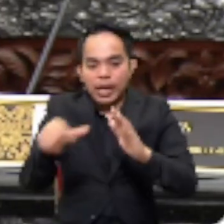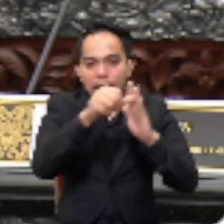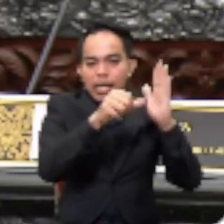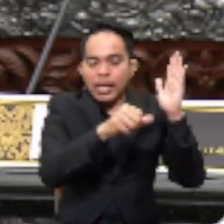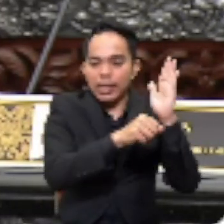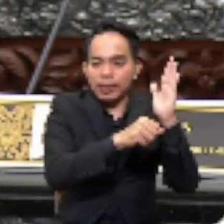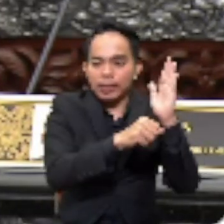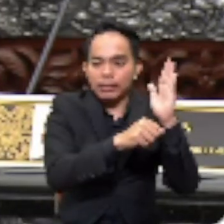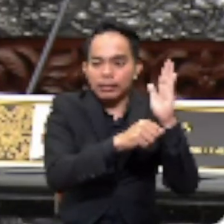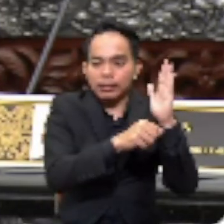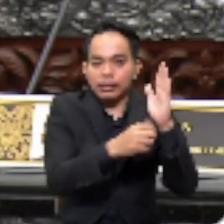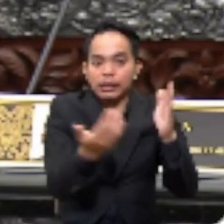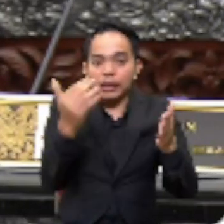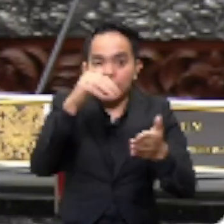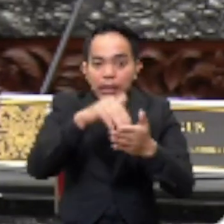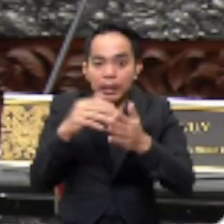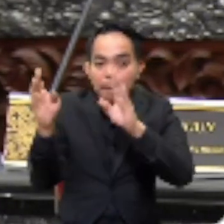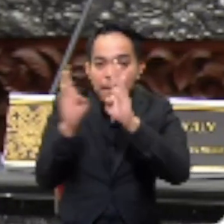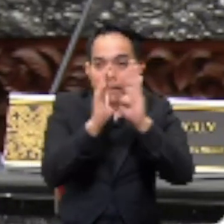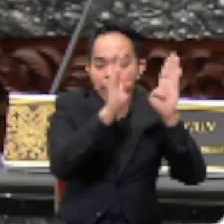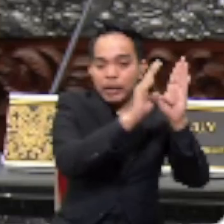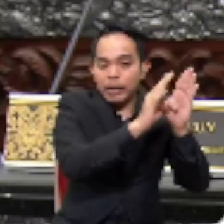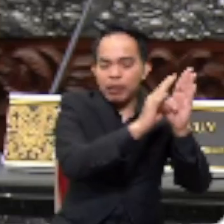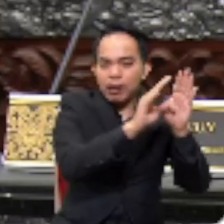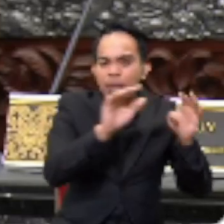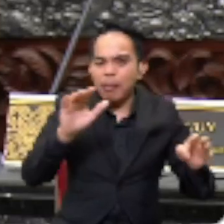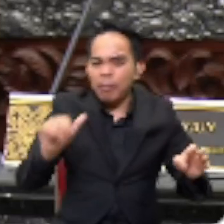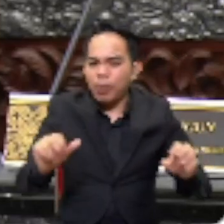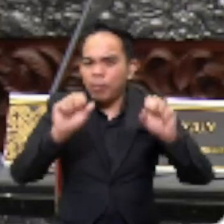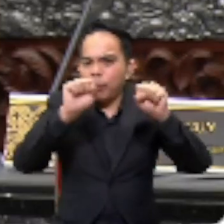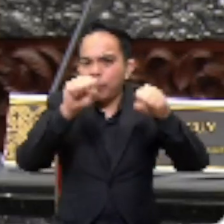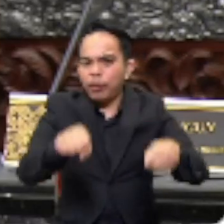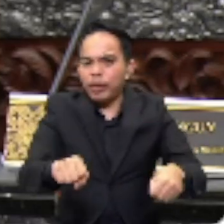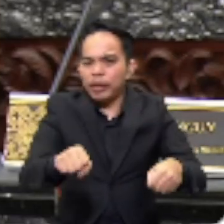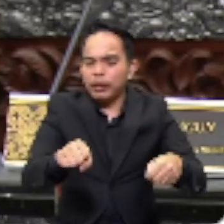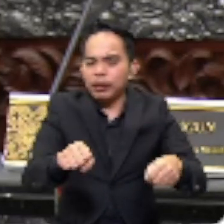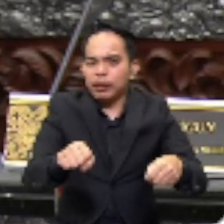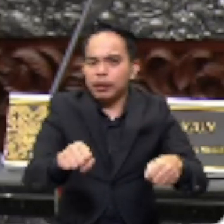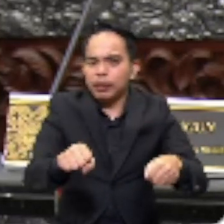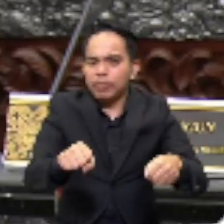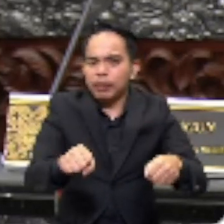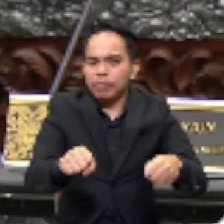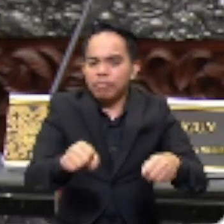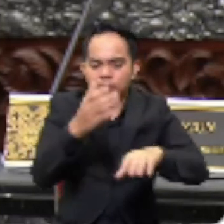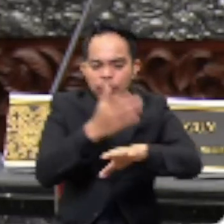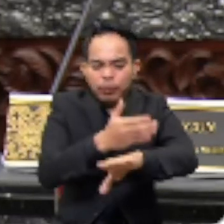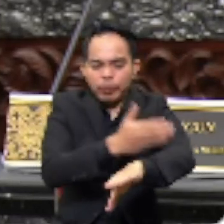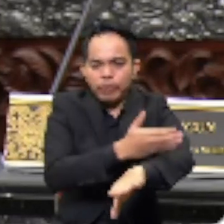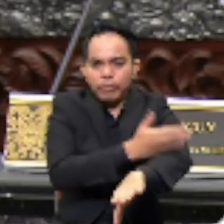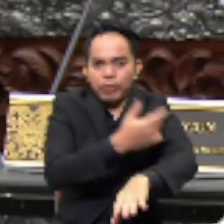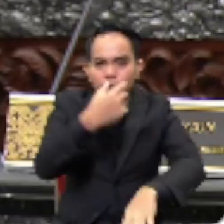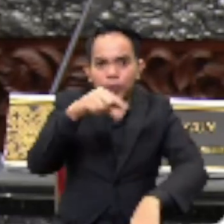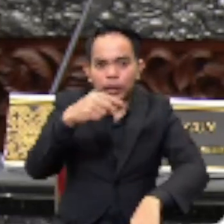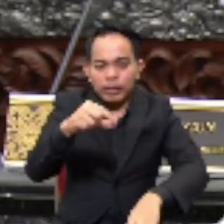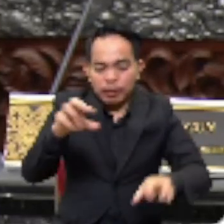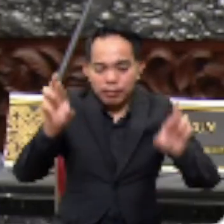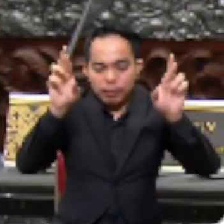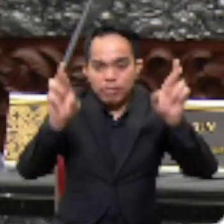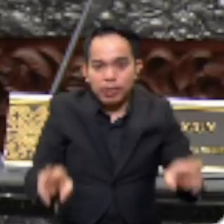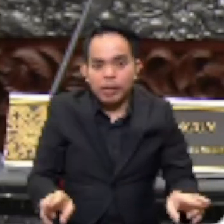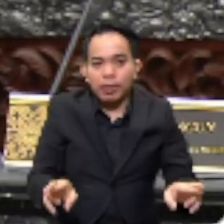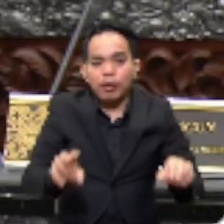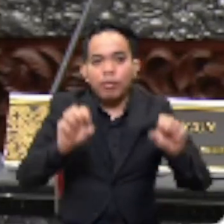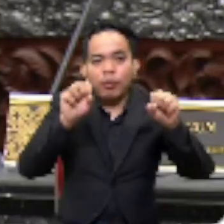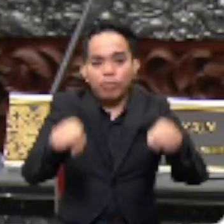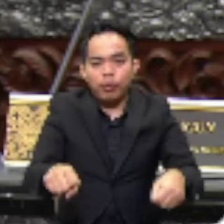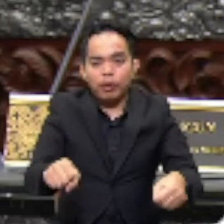pembaharuan semula Bandar Nanti belum tentu boleh menjamin dapat meningkatkan kualiti hidup rakyat serta mencapai hasrat